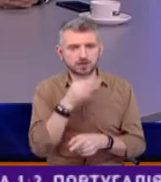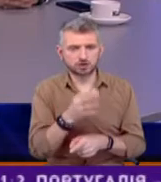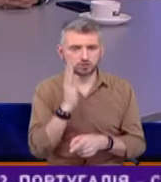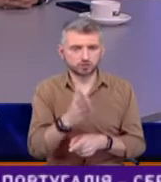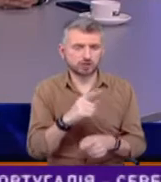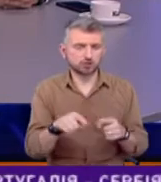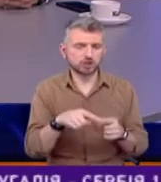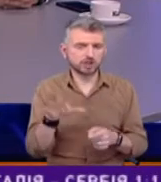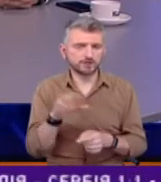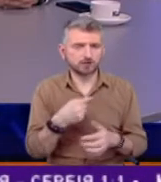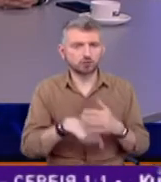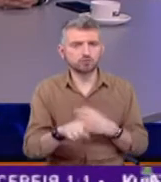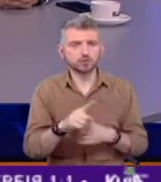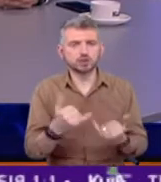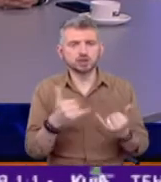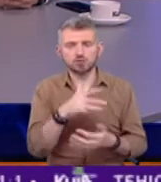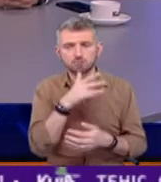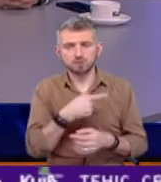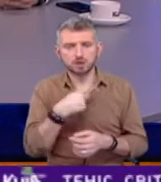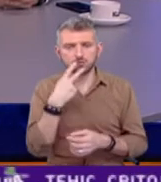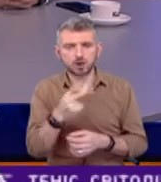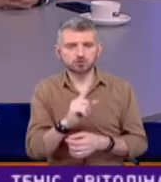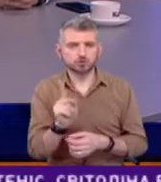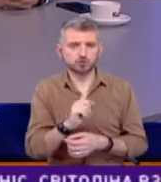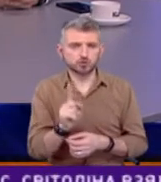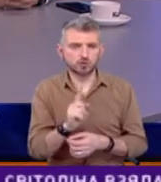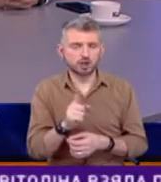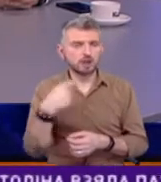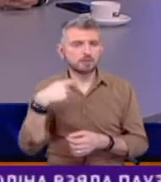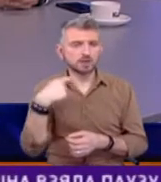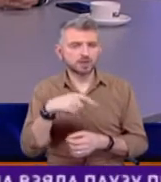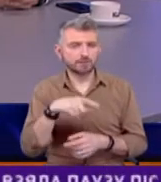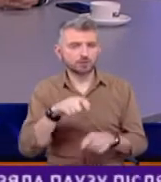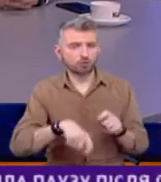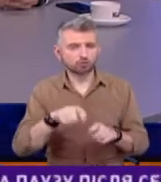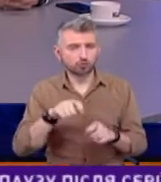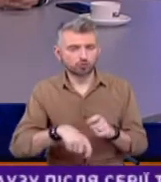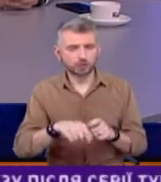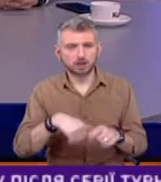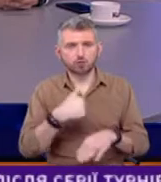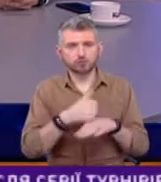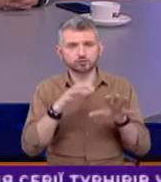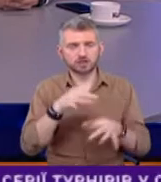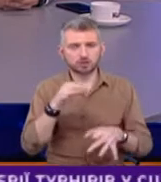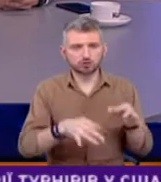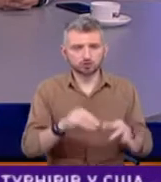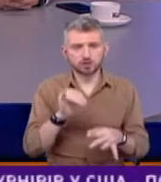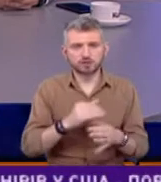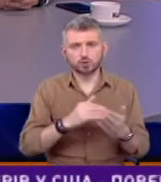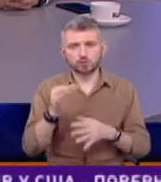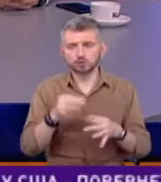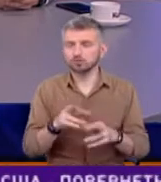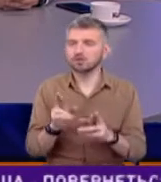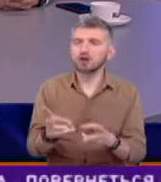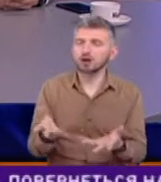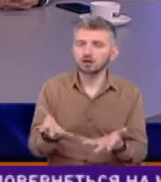Отак. Скоріше за все. Тому що на даний момент ми бачимо, що президент, він контролює і Конституційний суд, чином? І Верховний. Тобто